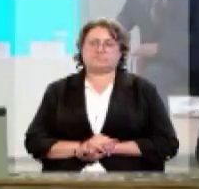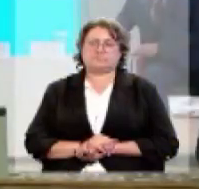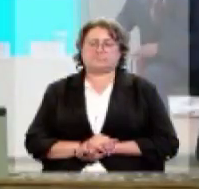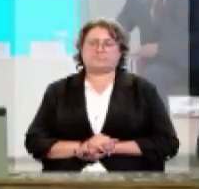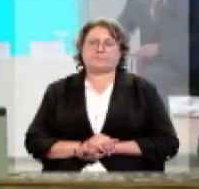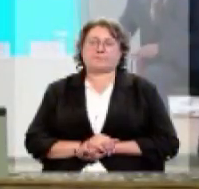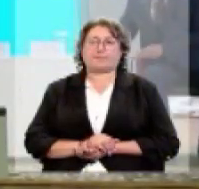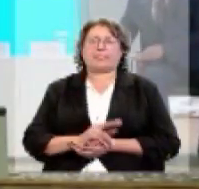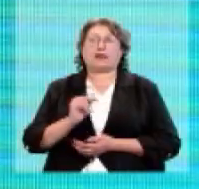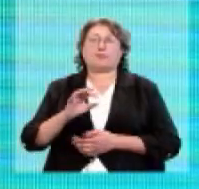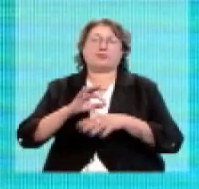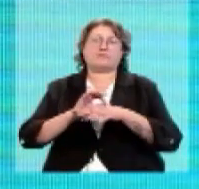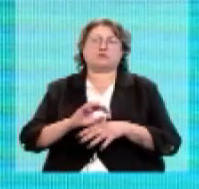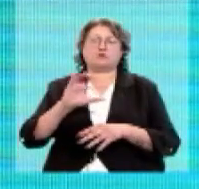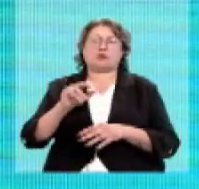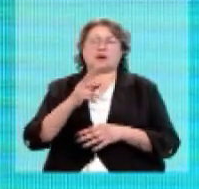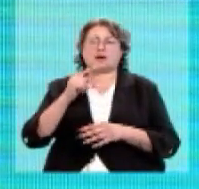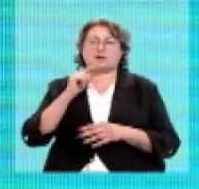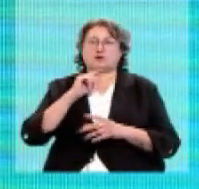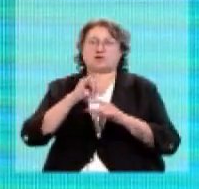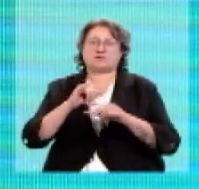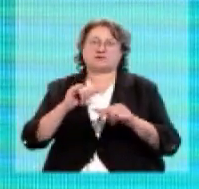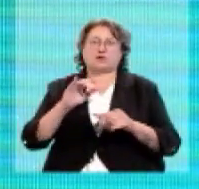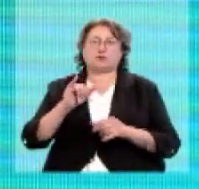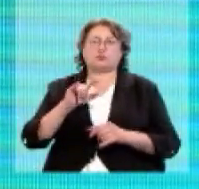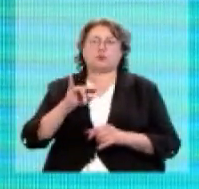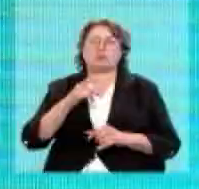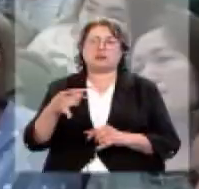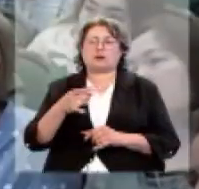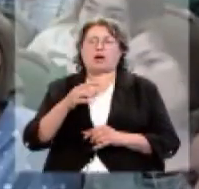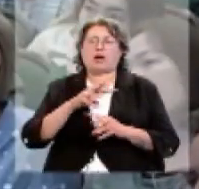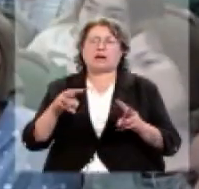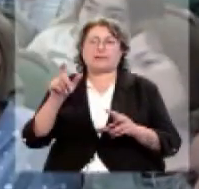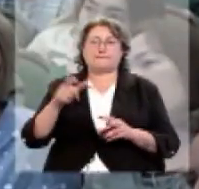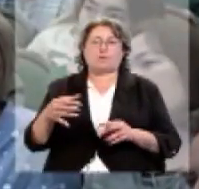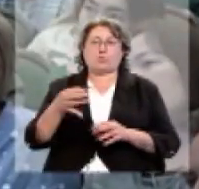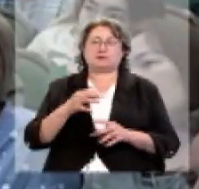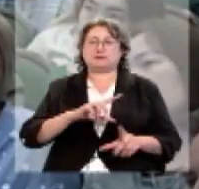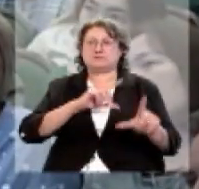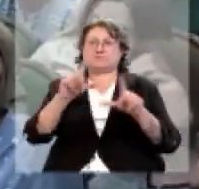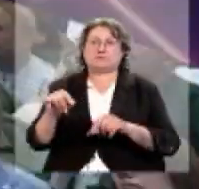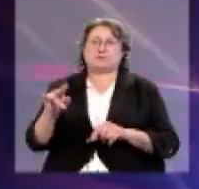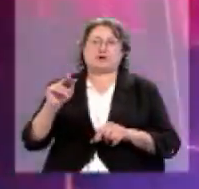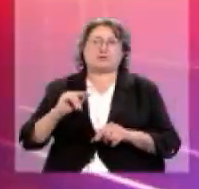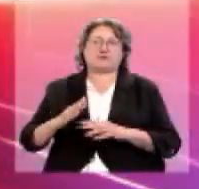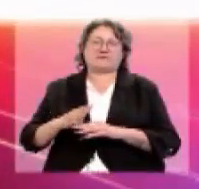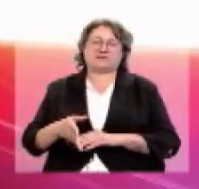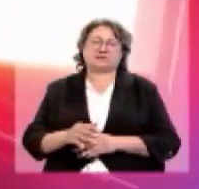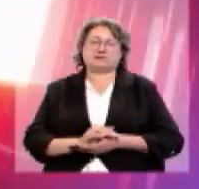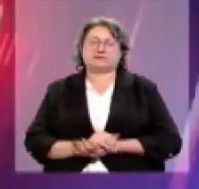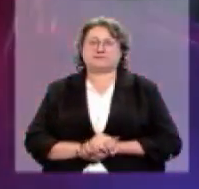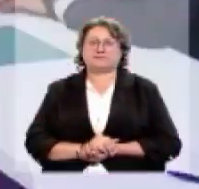салайық. Ұзынкөлдің әлеуметтік экономикалық даму барысы қалай? Облыс әкімі ауданға жұмыс сапарымен барды.